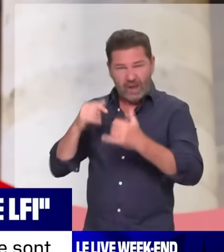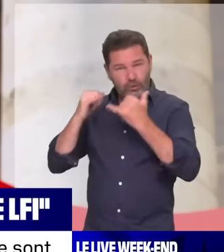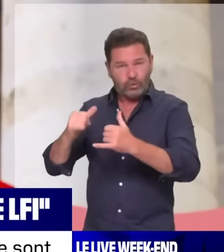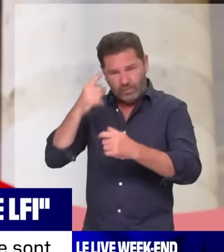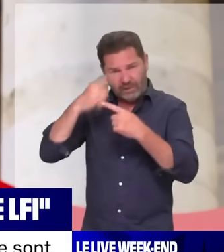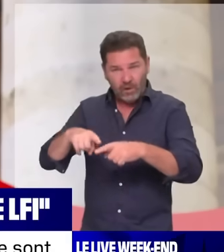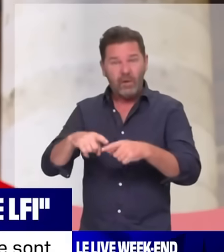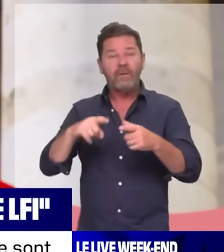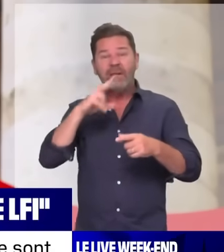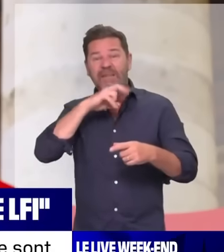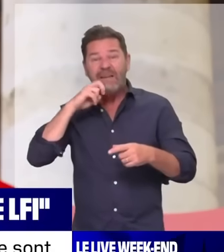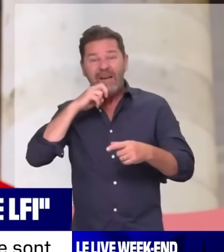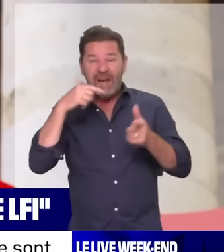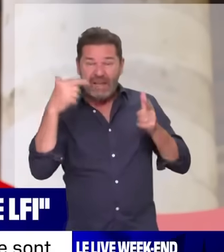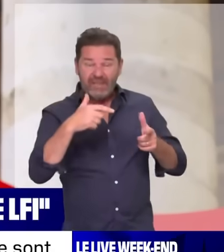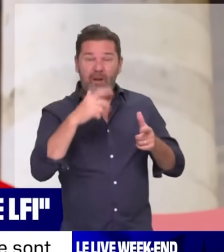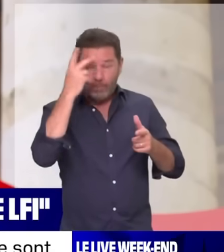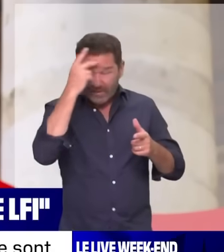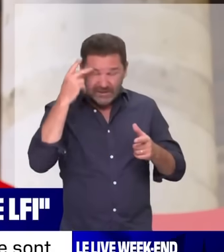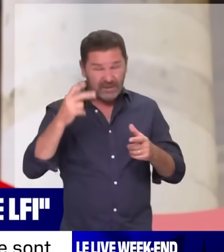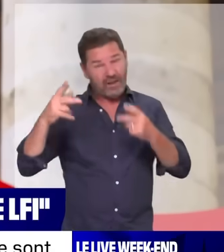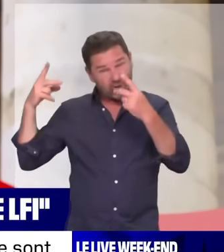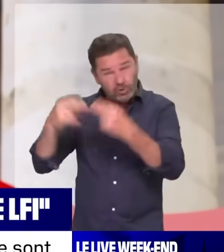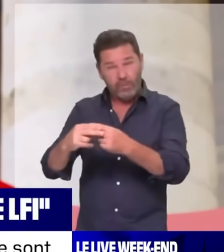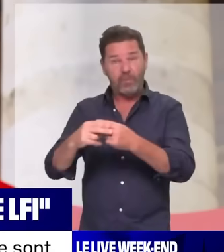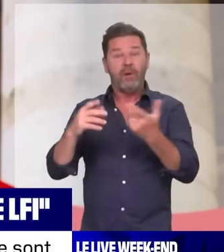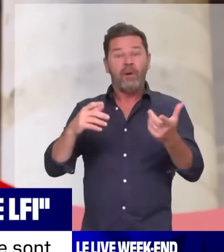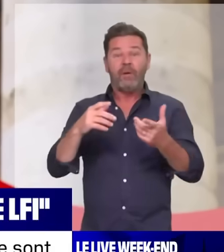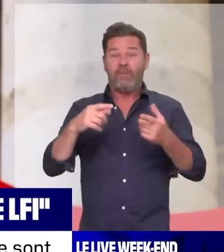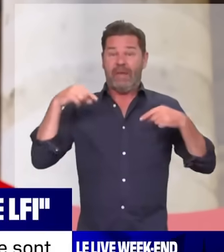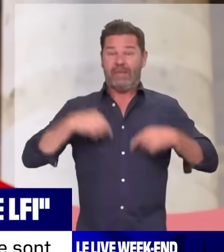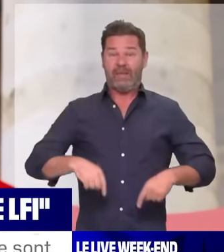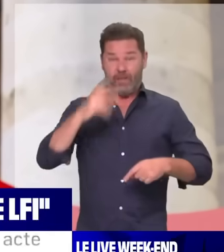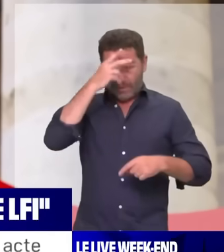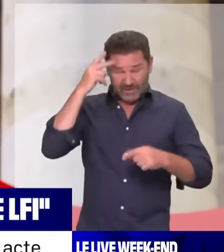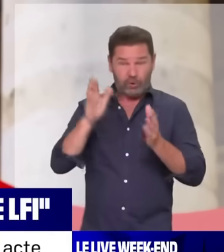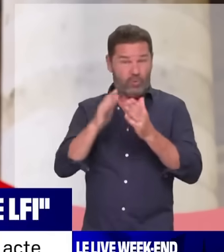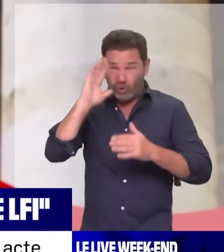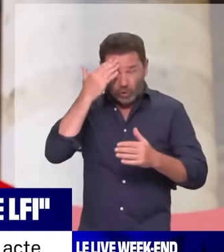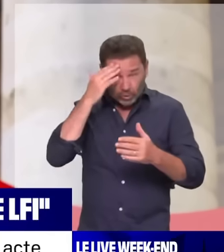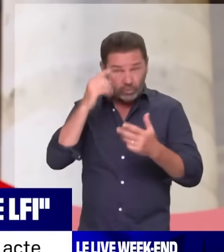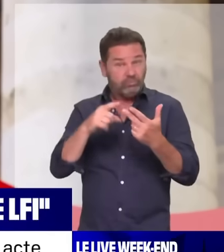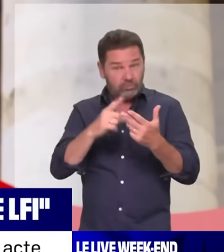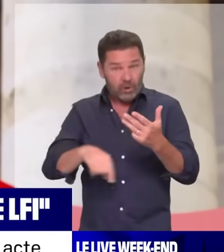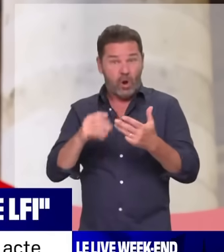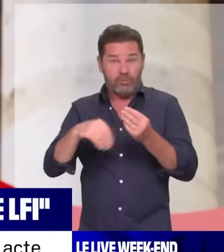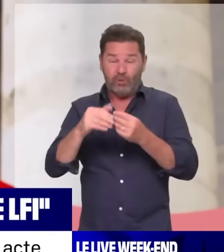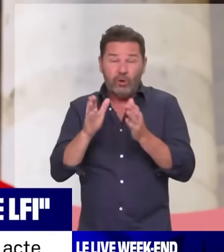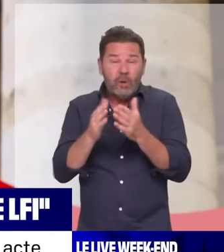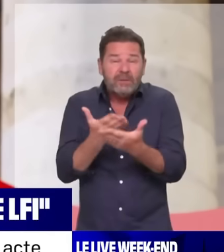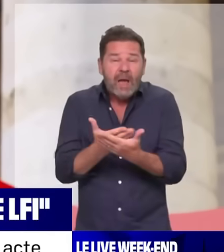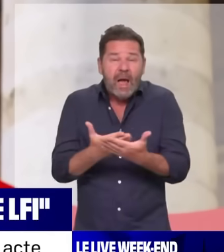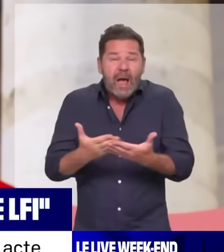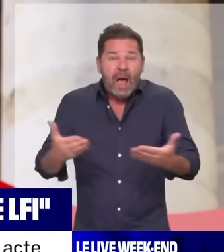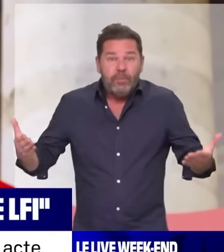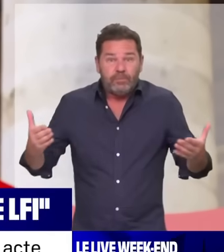d'Israël contre le peuple palestinien nous demandons la reconnaissance de l'État de Palestine et nous demandons simplement que l'on puisse vivre retrouver de